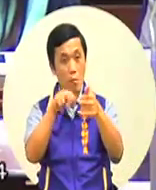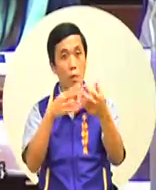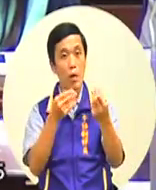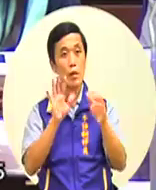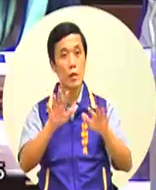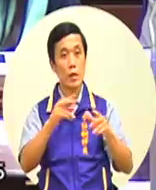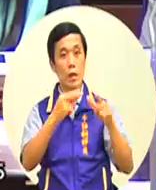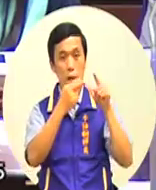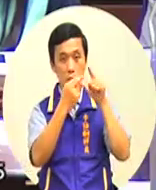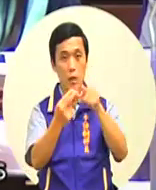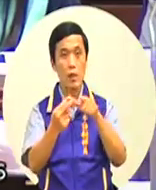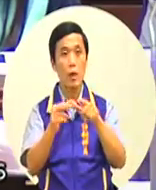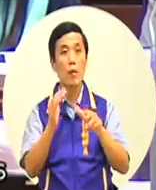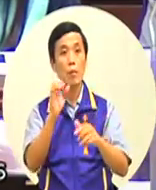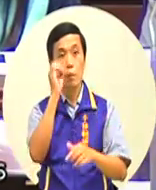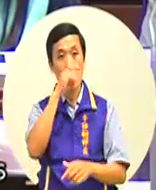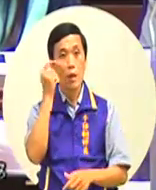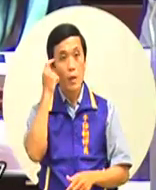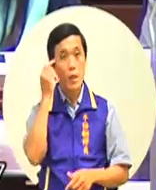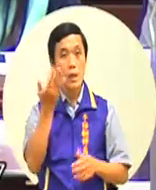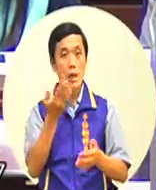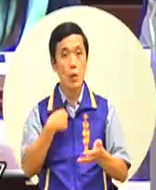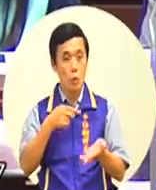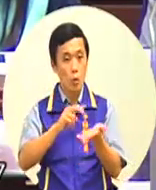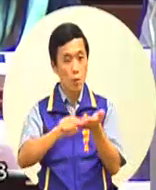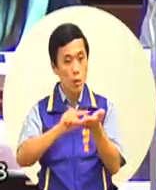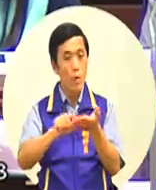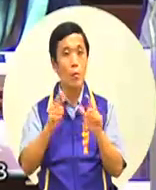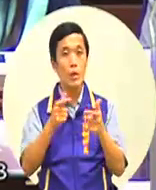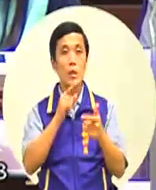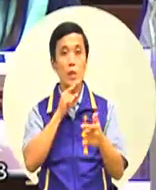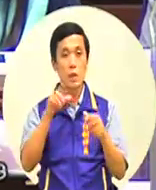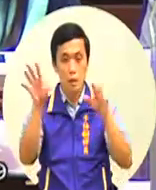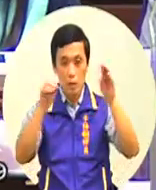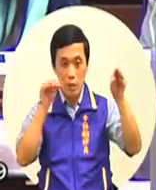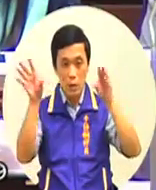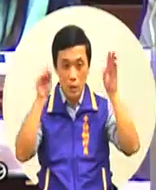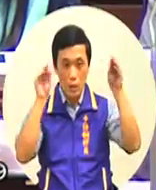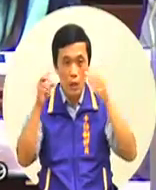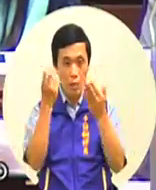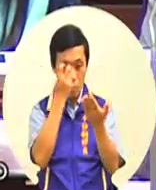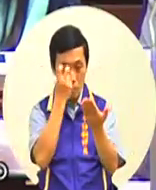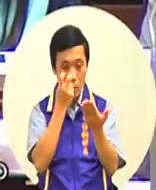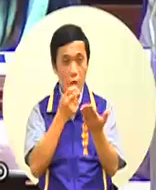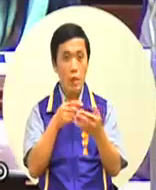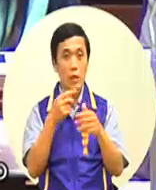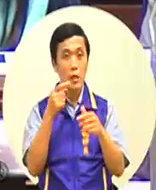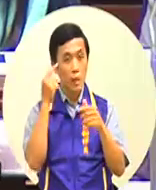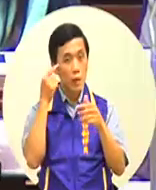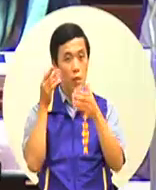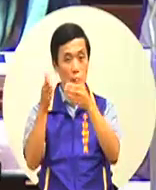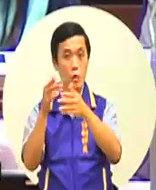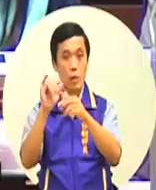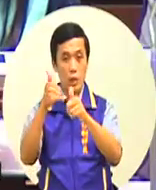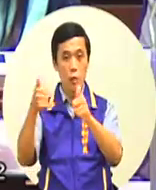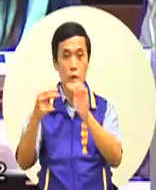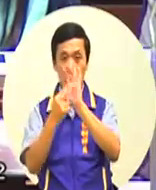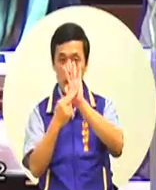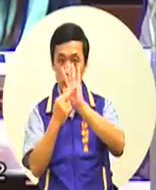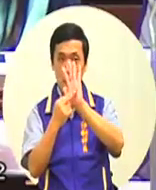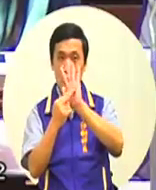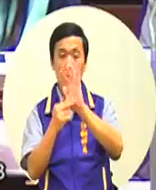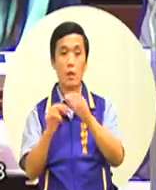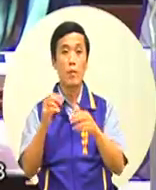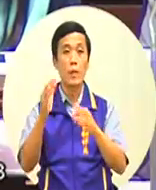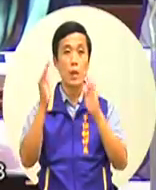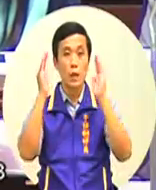那不好意思，我们刚才不是在滑手机了，我在查资料，要跟议员做说明哦。那针对镇阳